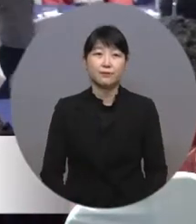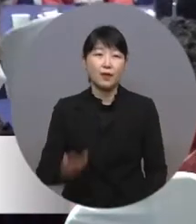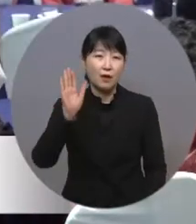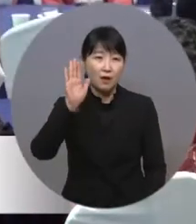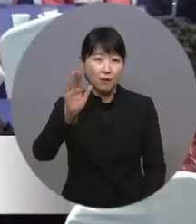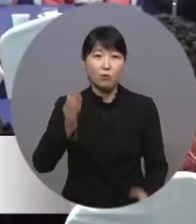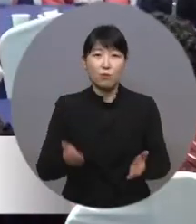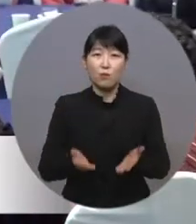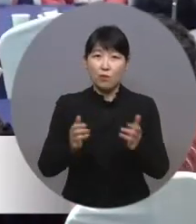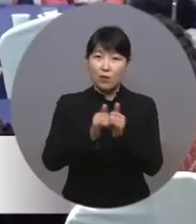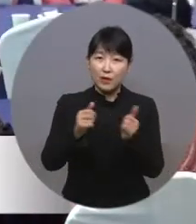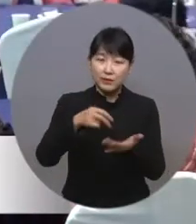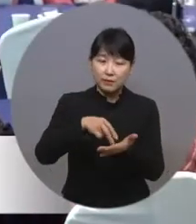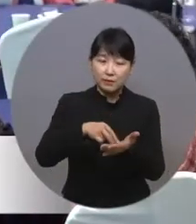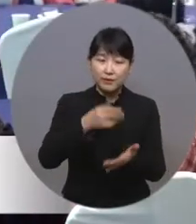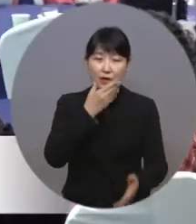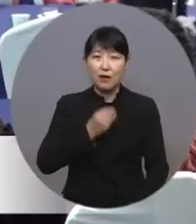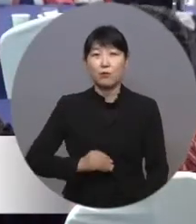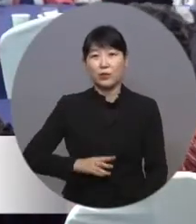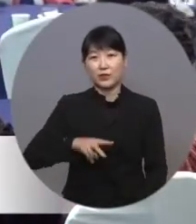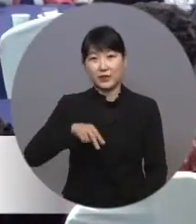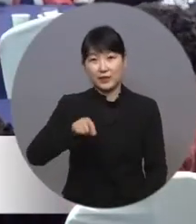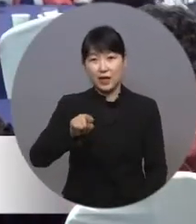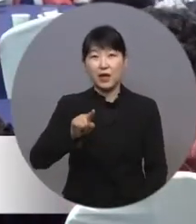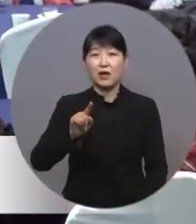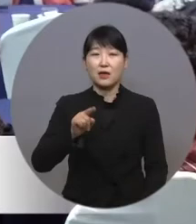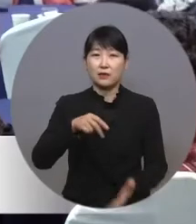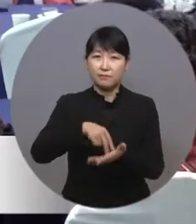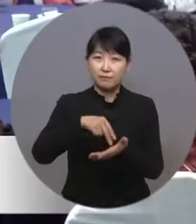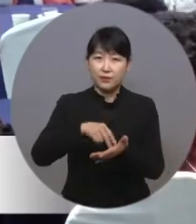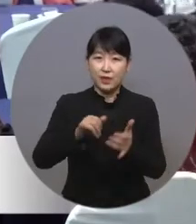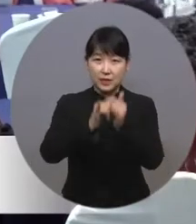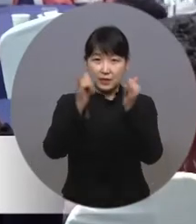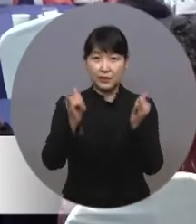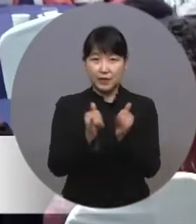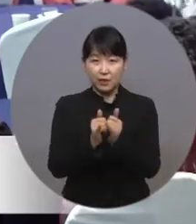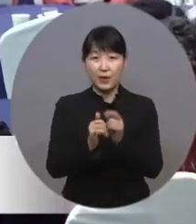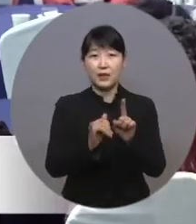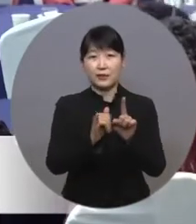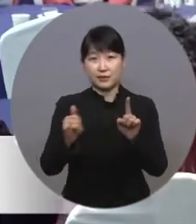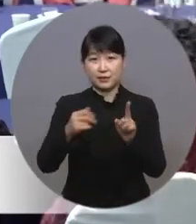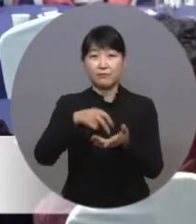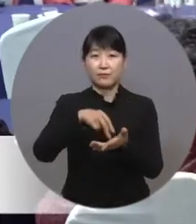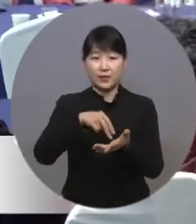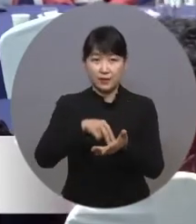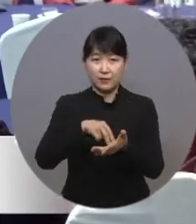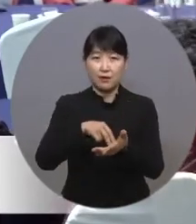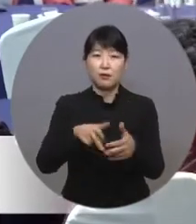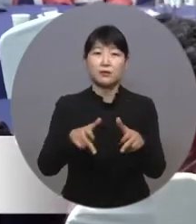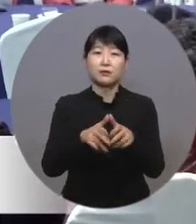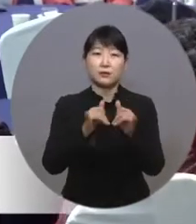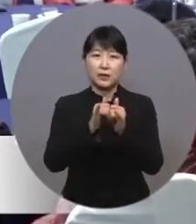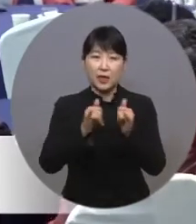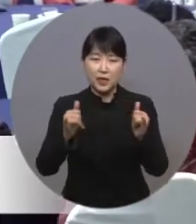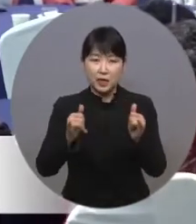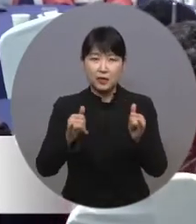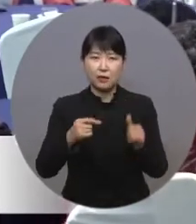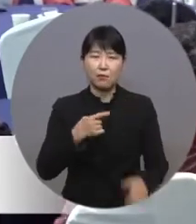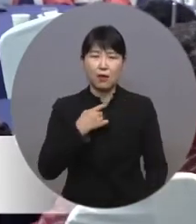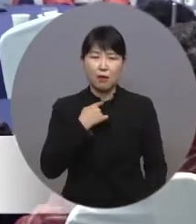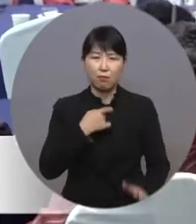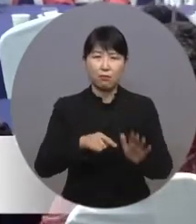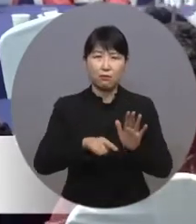앞으로도 지금 봉사자로서 복지사로서 사회에 일원으로 우리의 장애인들이 편견 없는